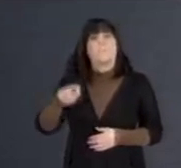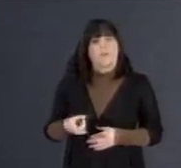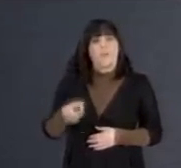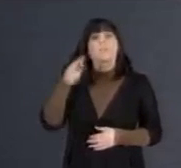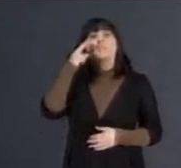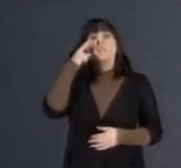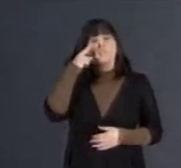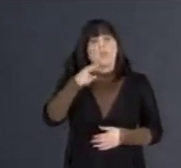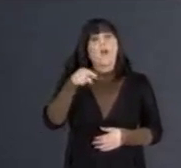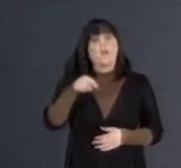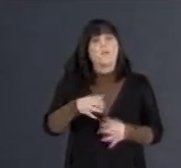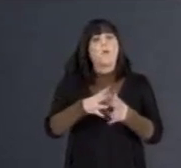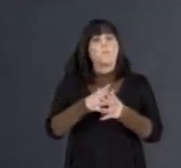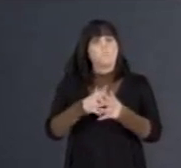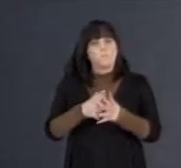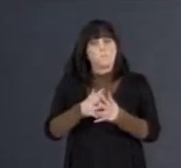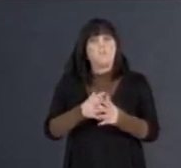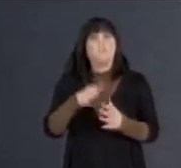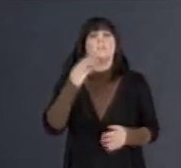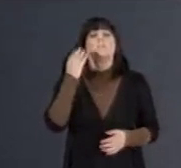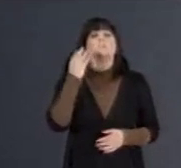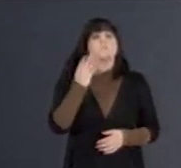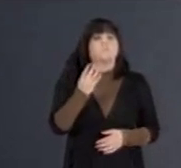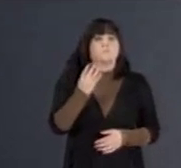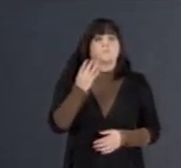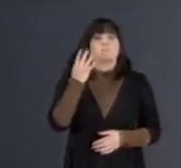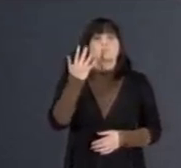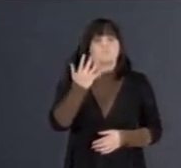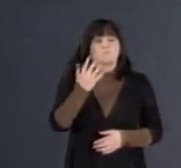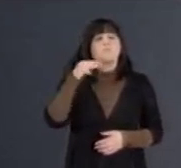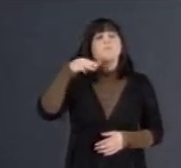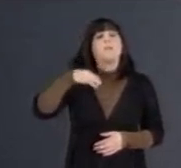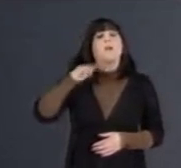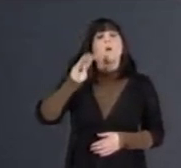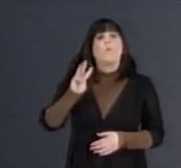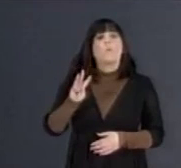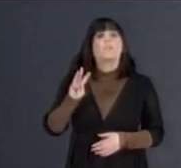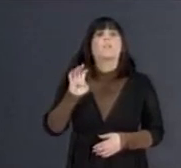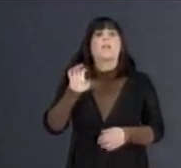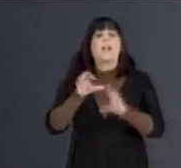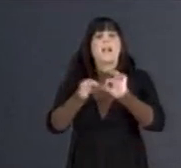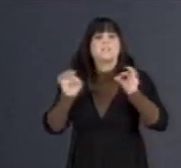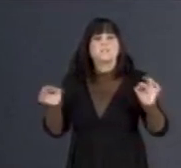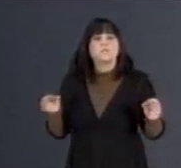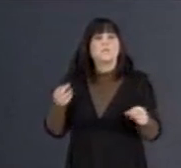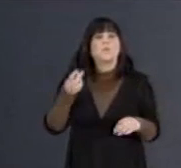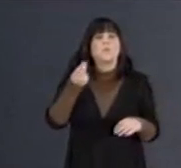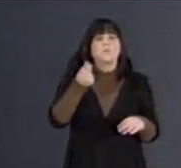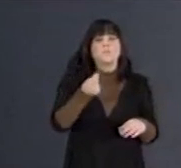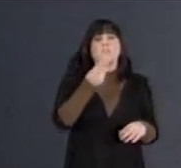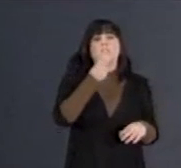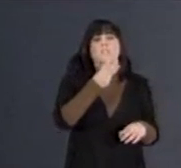jiproduċi 5-40 MW elektriku u u jiswa xie